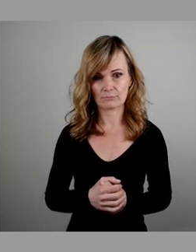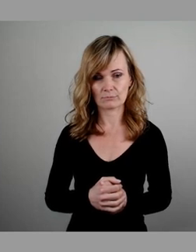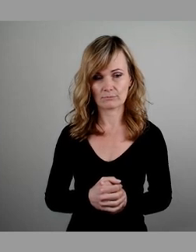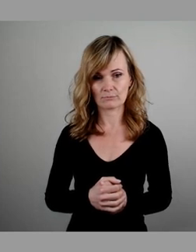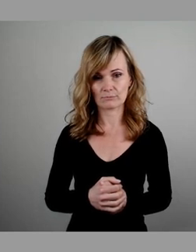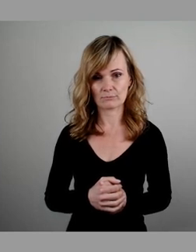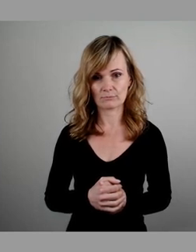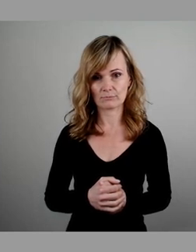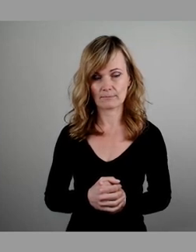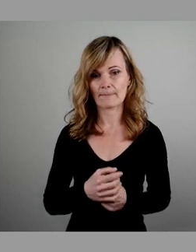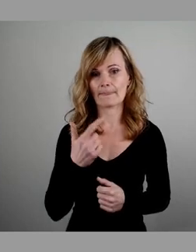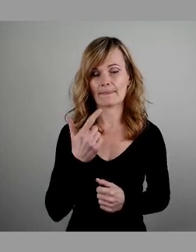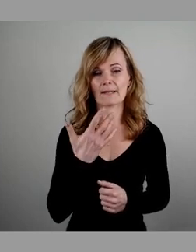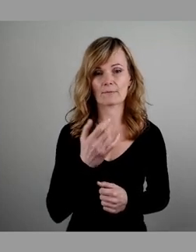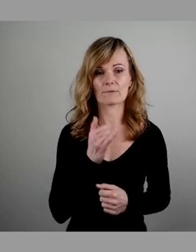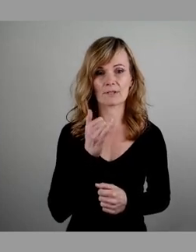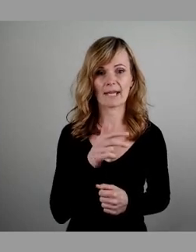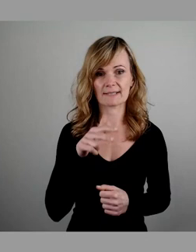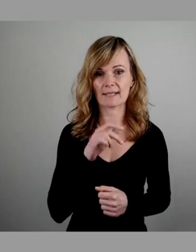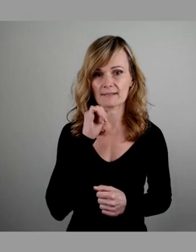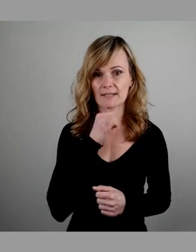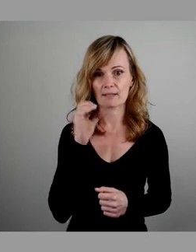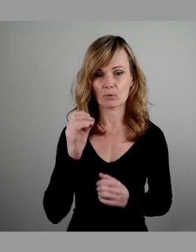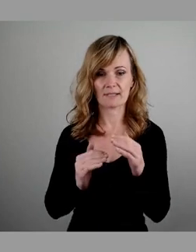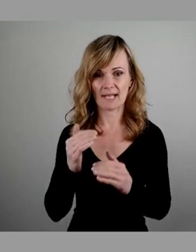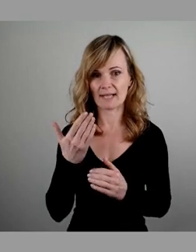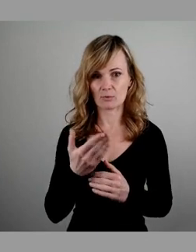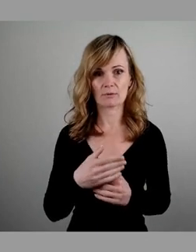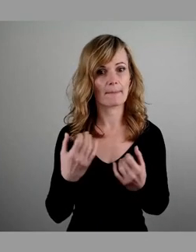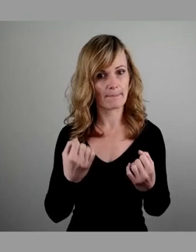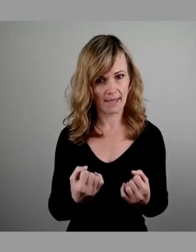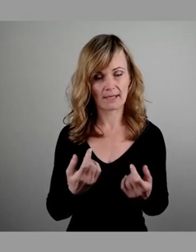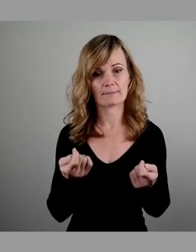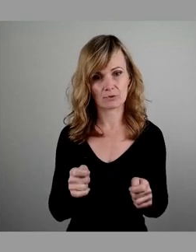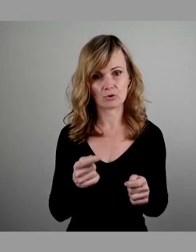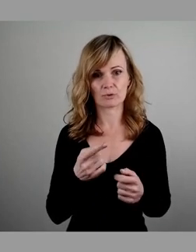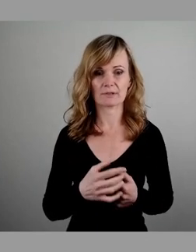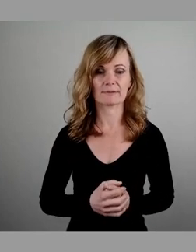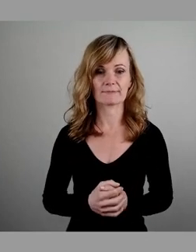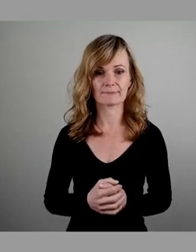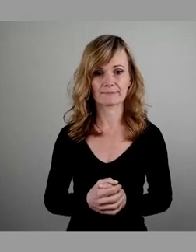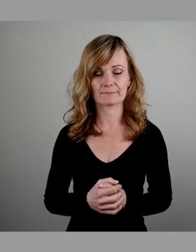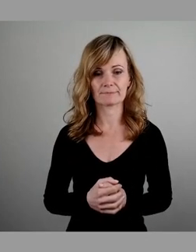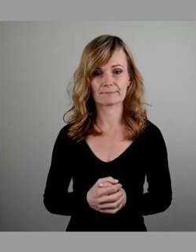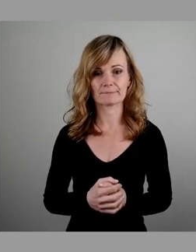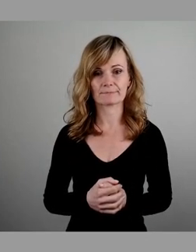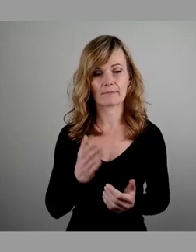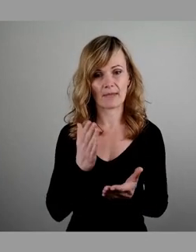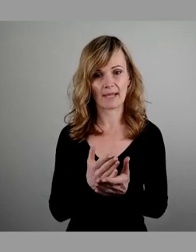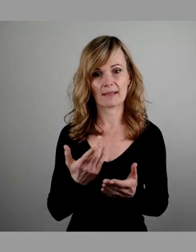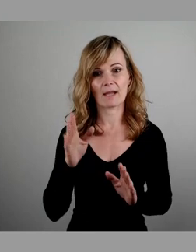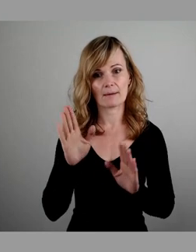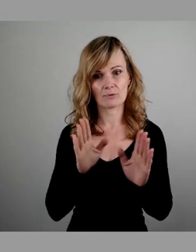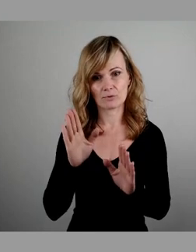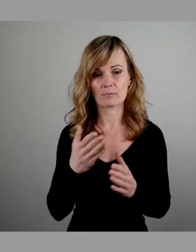Bei 52 Ja, 13 Nein, 0 Enthaltungen so mehrheitlich beschlossen. Dann kommen wir an die Endabstimmung. Wer den so